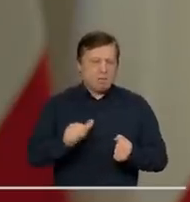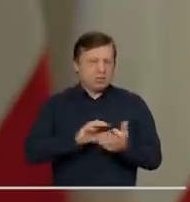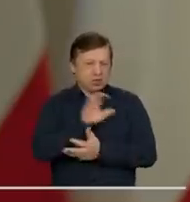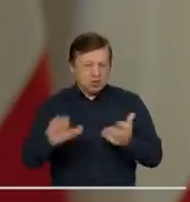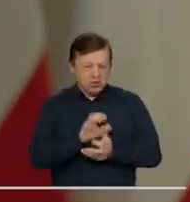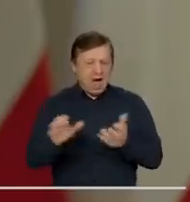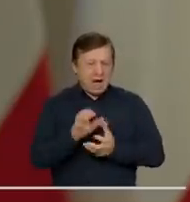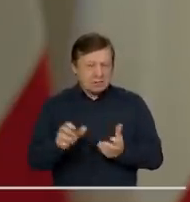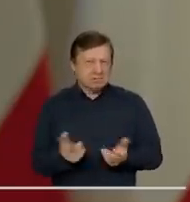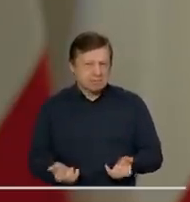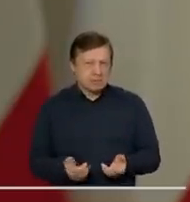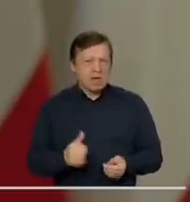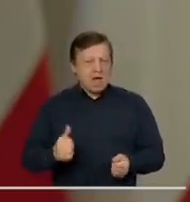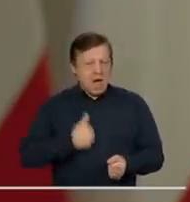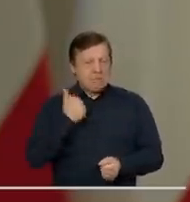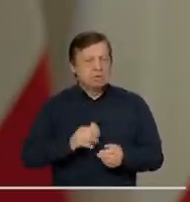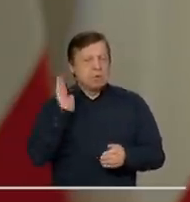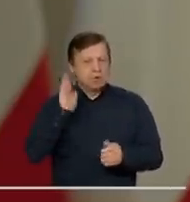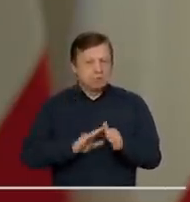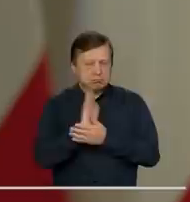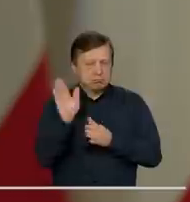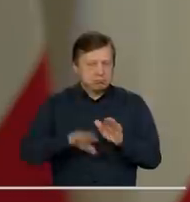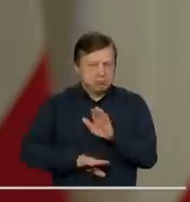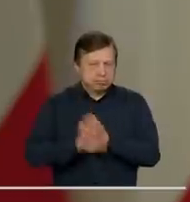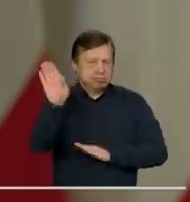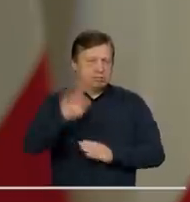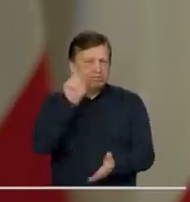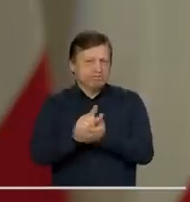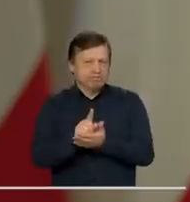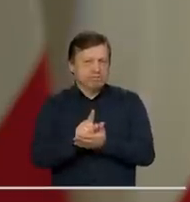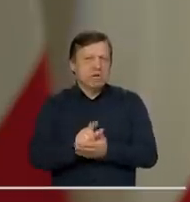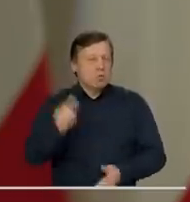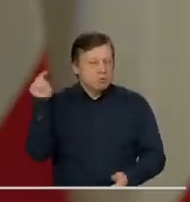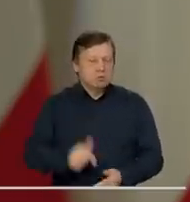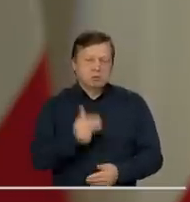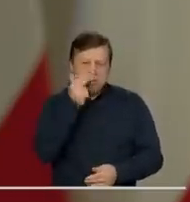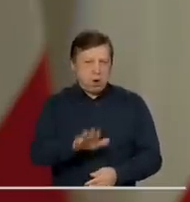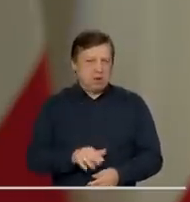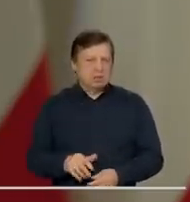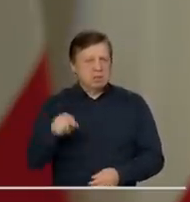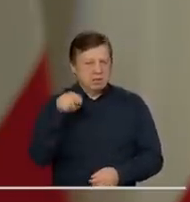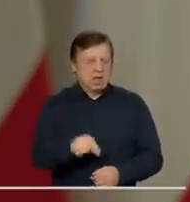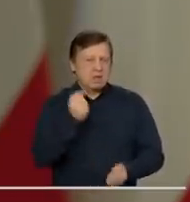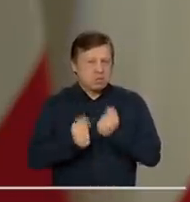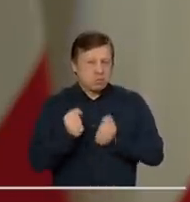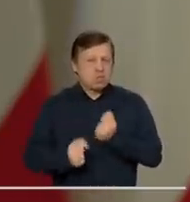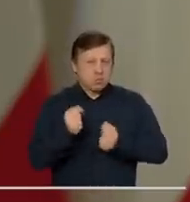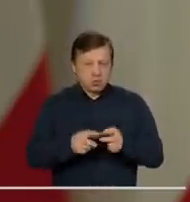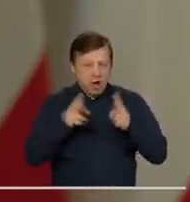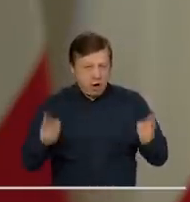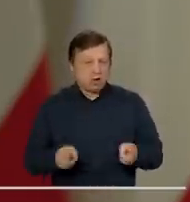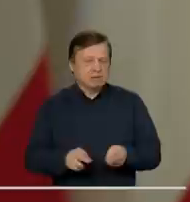czas, by wyjść z niego zwycięsko. I musimy kolejny raz pokazać, że potrafimy zdać tak trudny